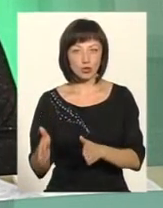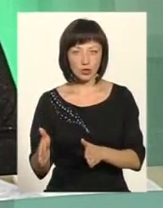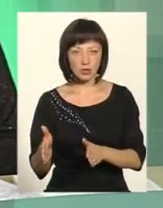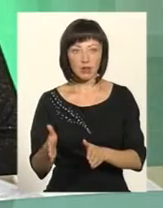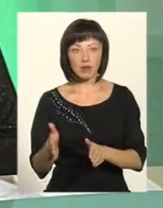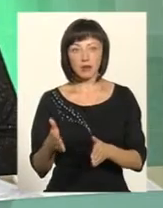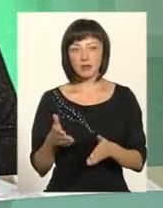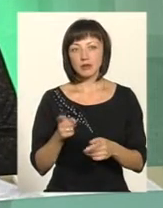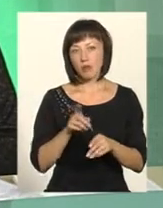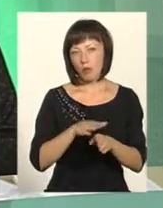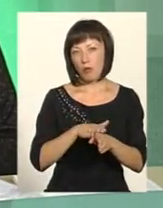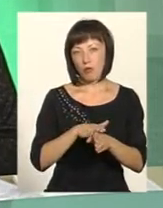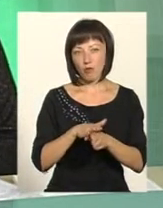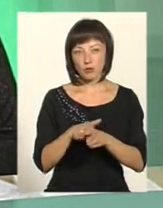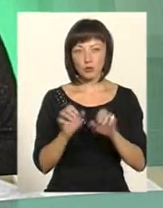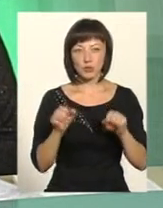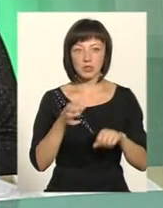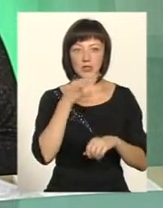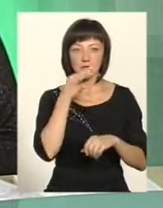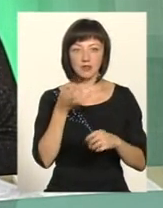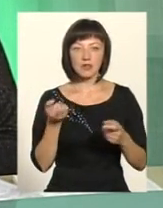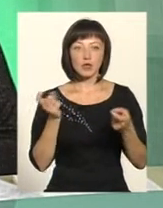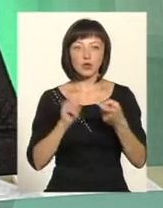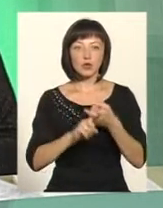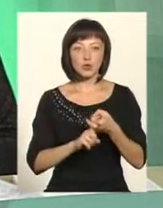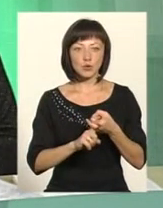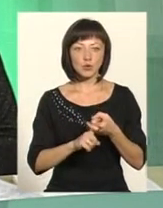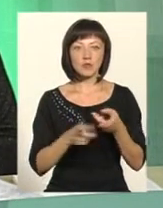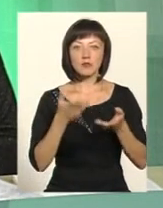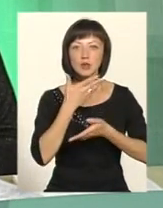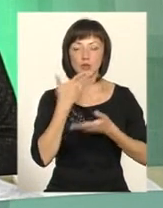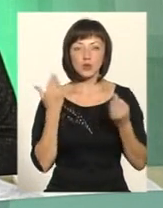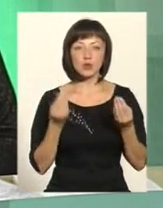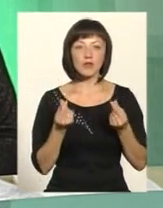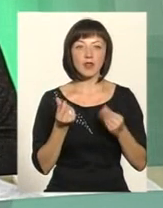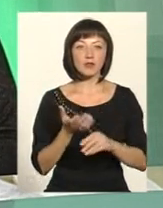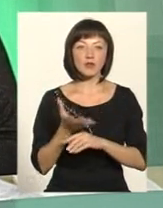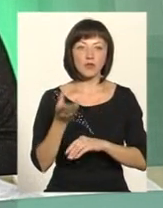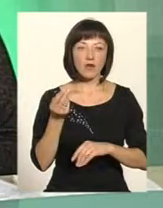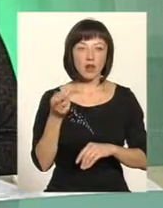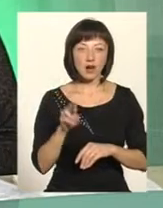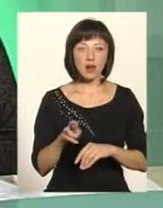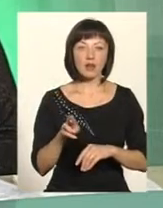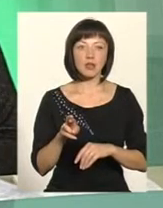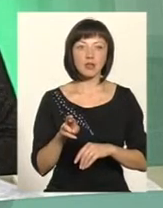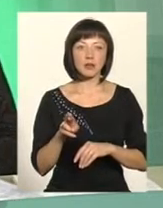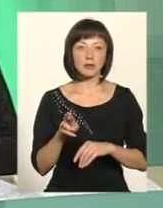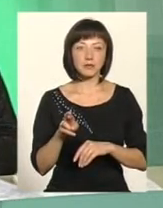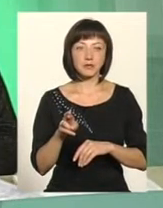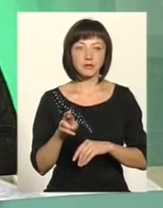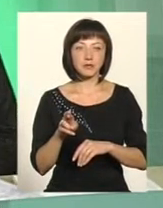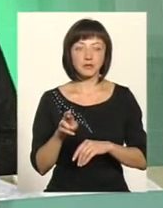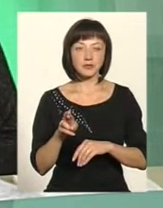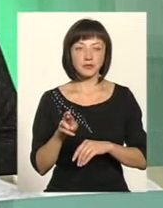майже, скажімо так, налагоджена, але ви знаєте, в зв'язку з відсутністю фінансування на придбання